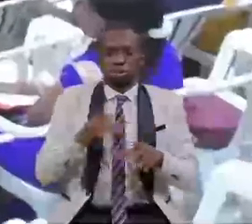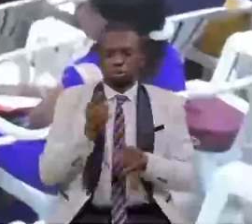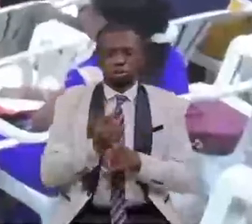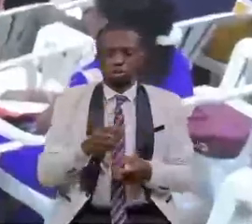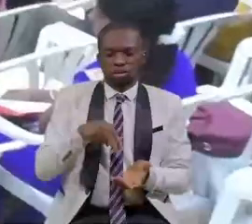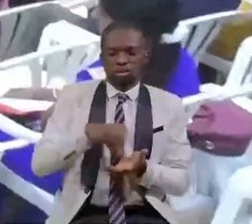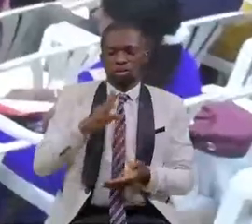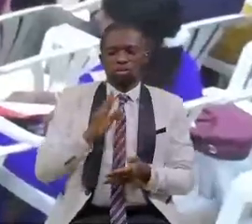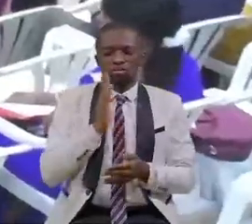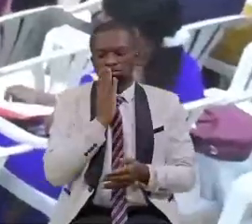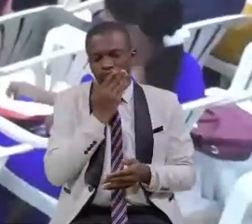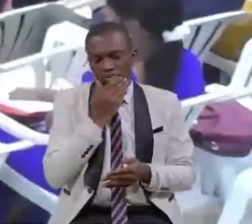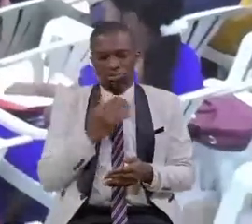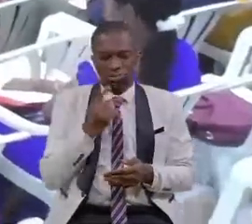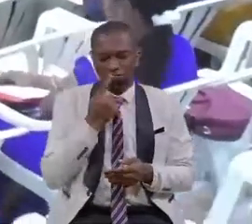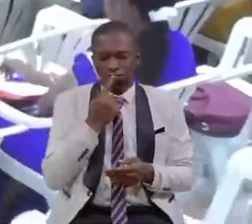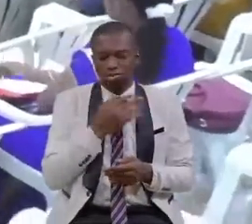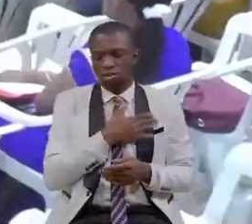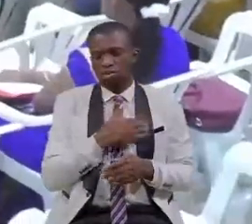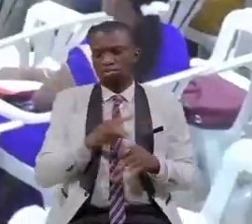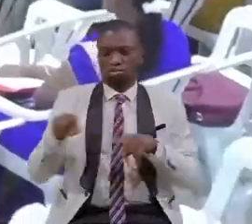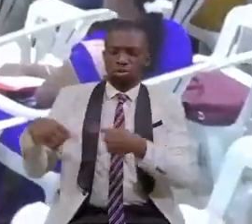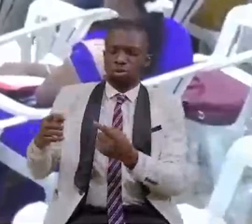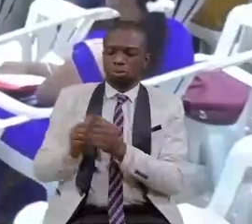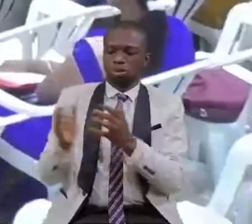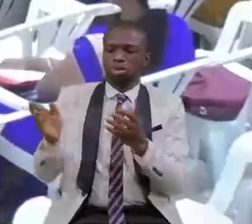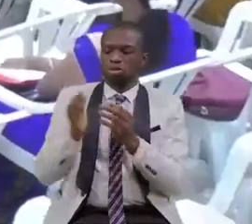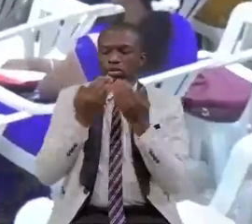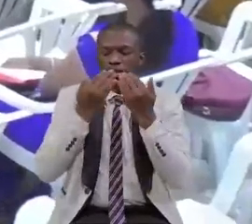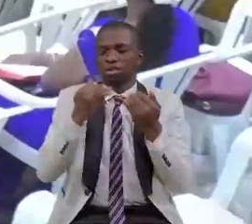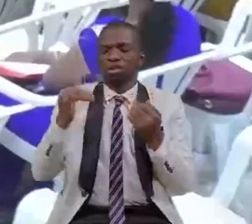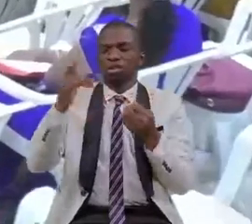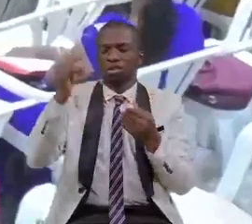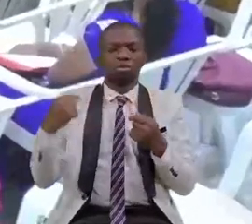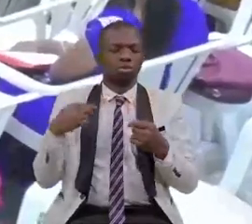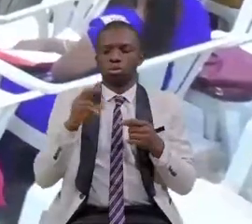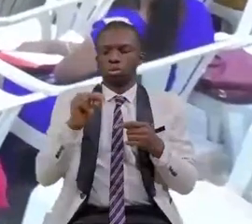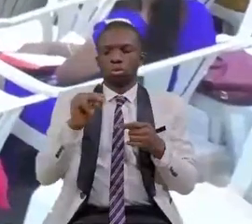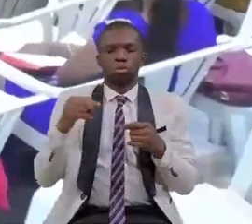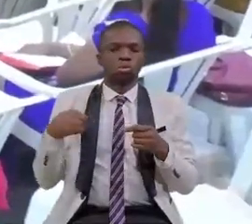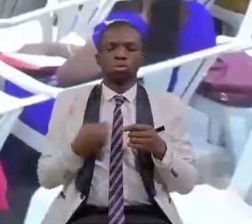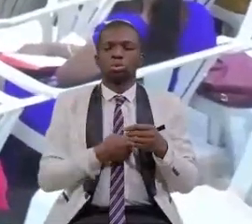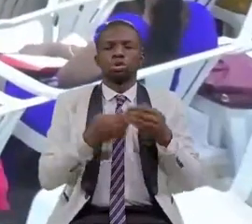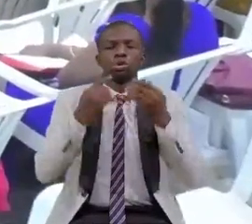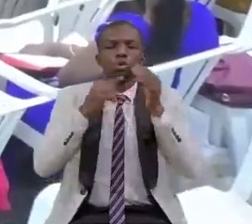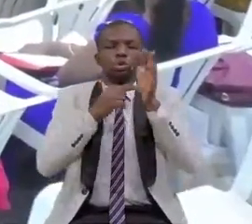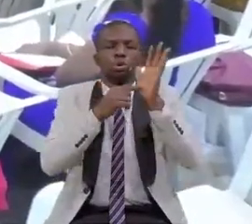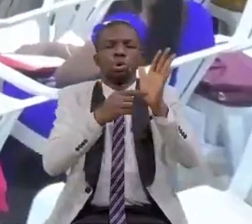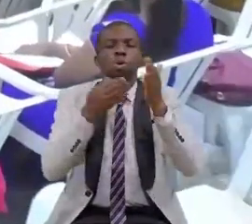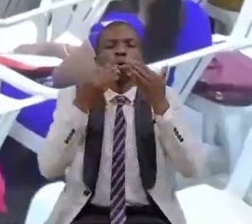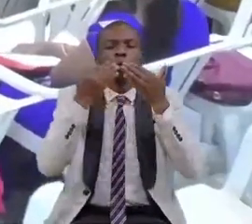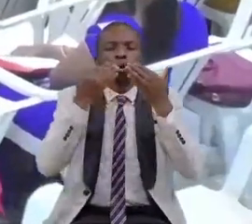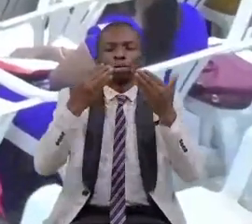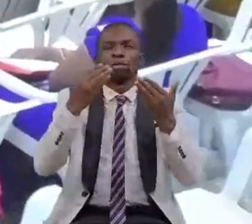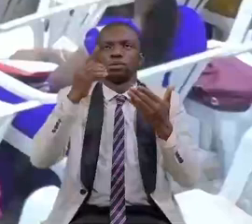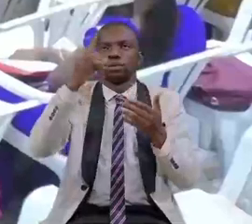on ne se lève pas en nettoyant la bouche et puis on s'en va, mais on lui montre notre gratitude. Nous